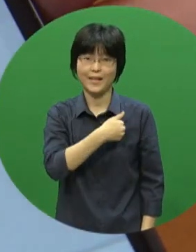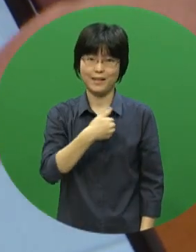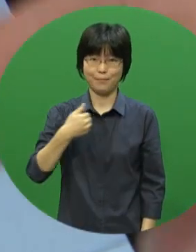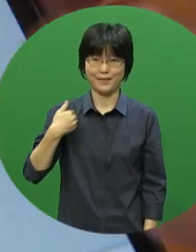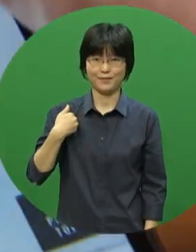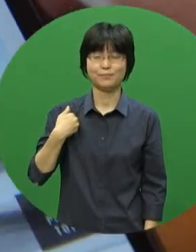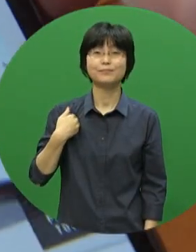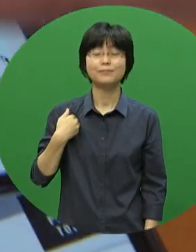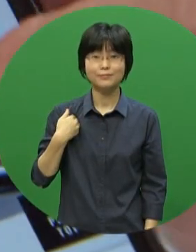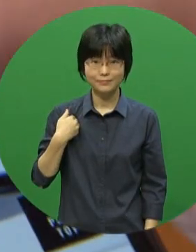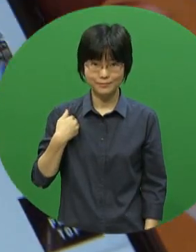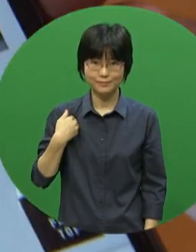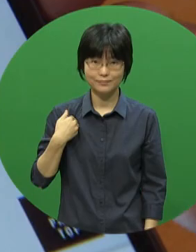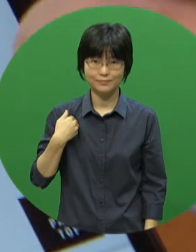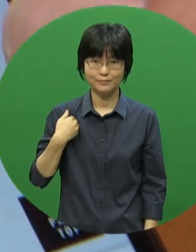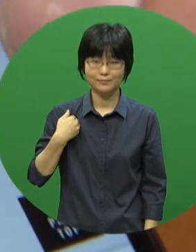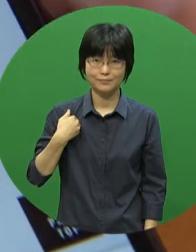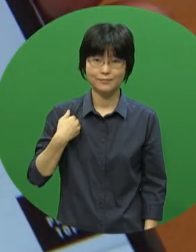だって。